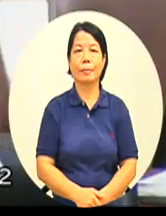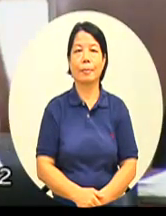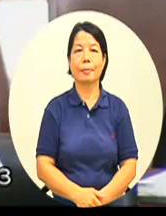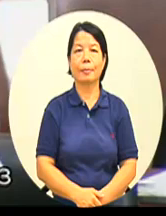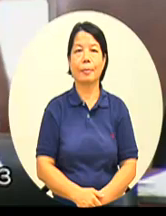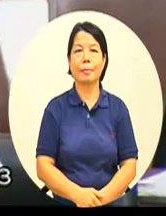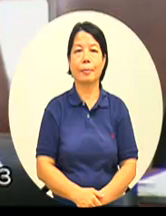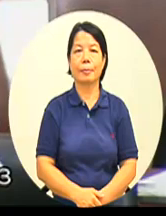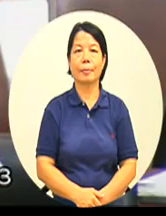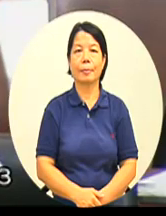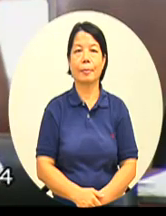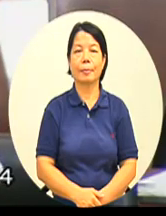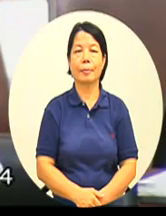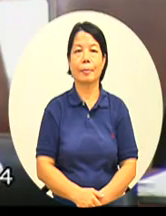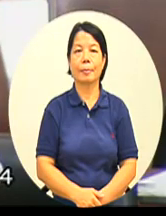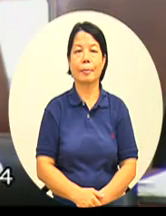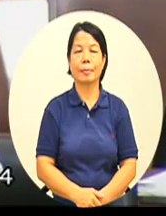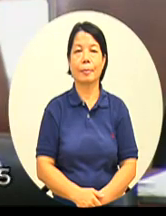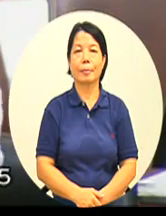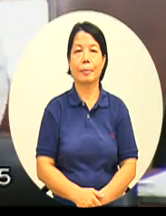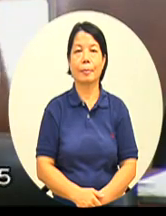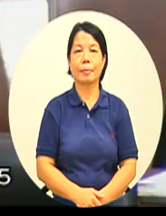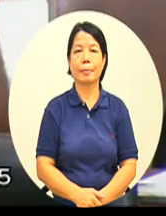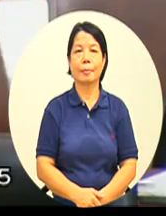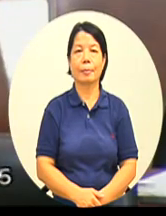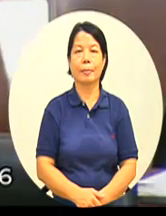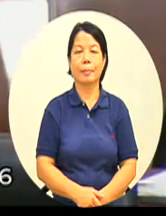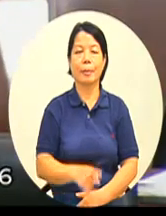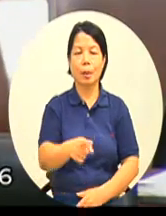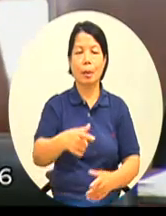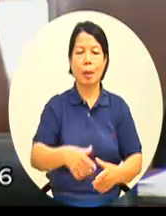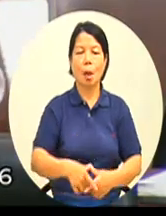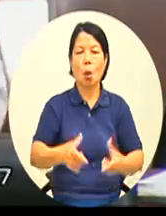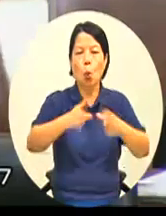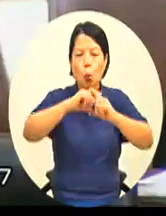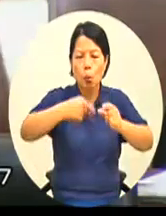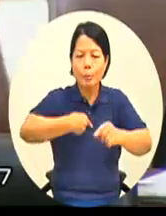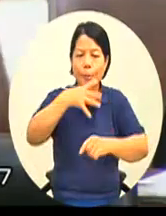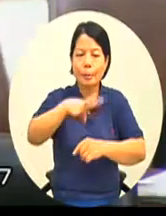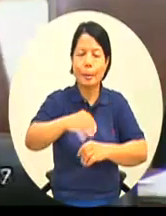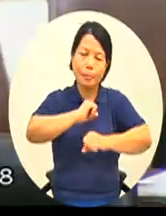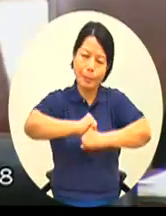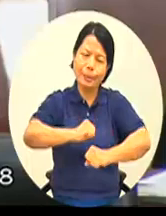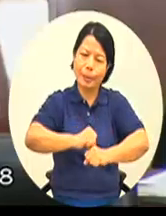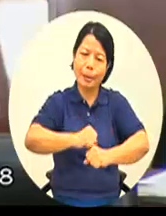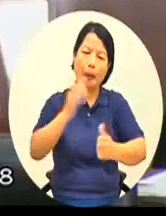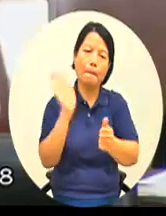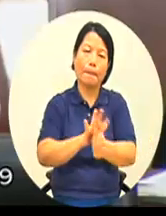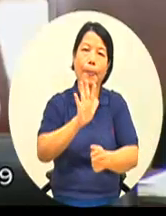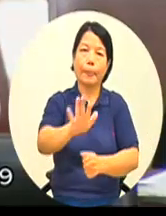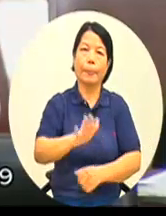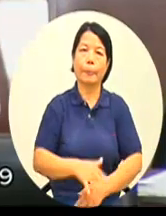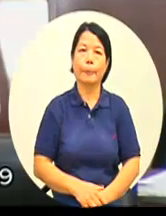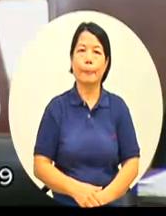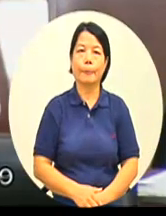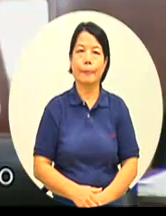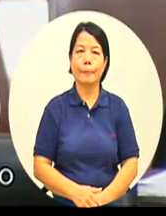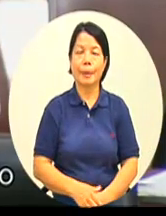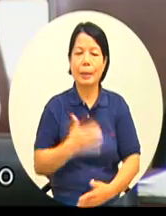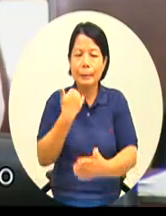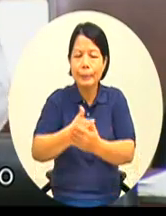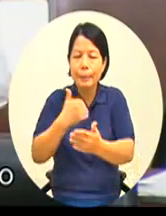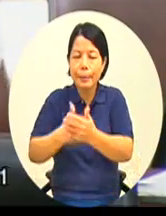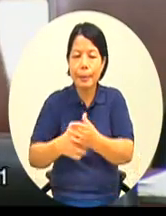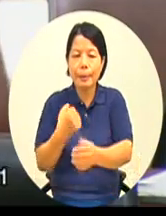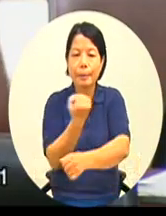动物或者是养鸡养鸭，这种人回到最自然是最健康的嘛，而且会减少我们人的健保的医